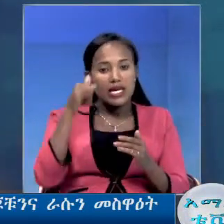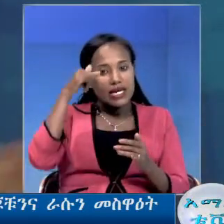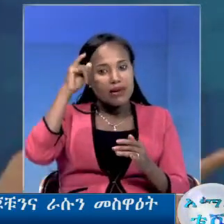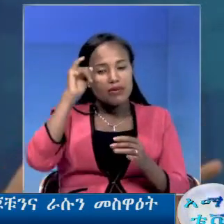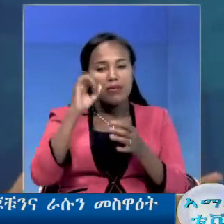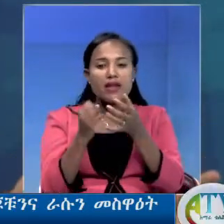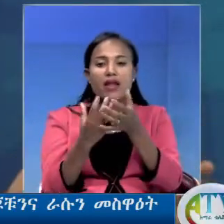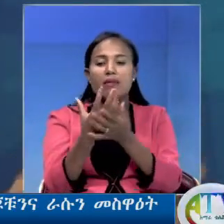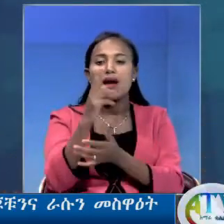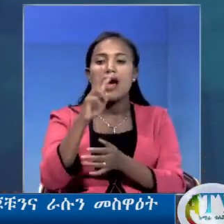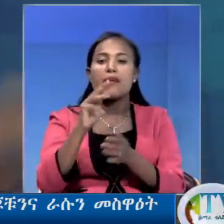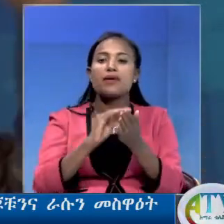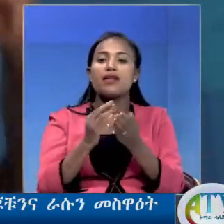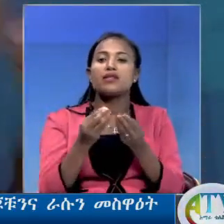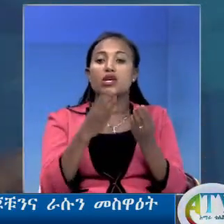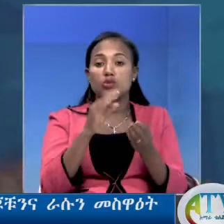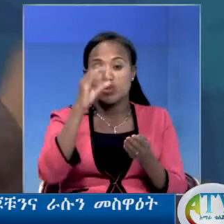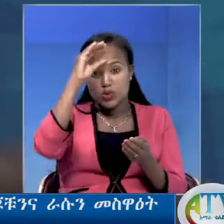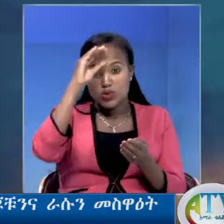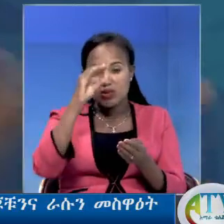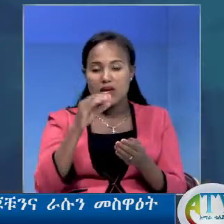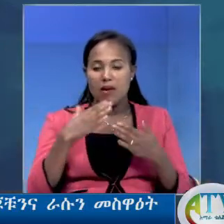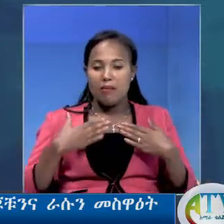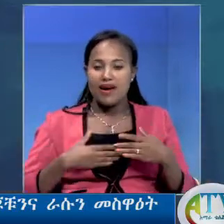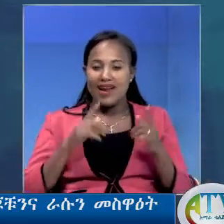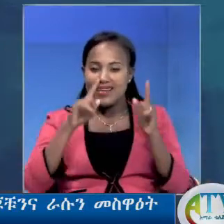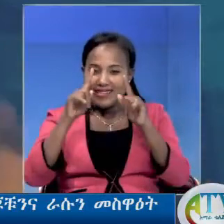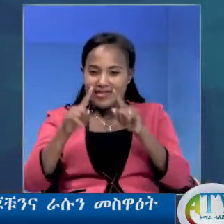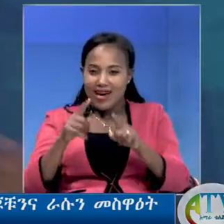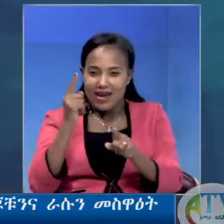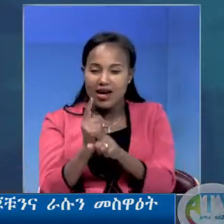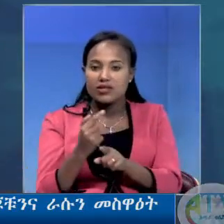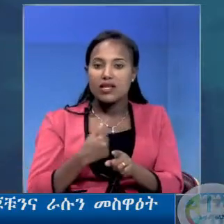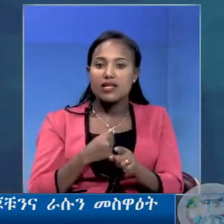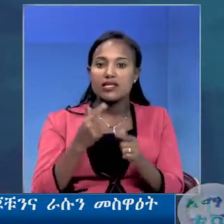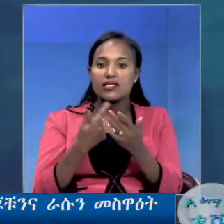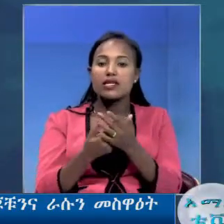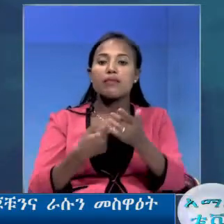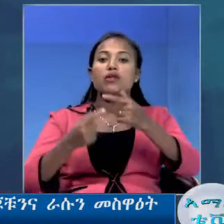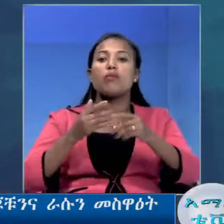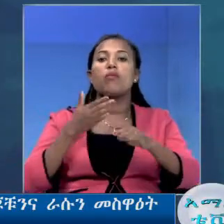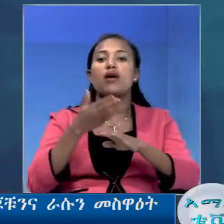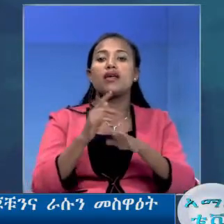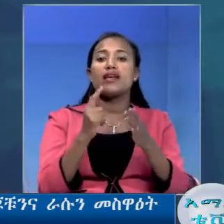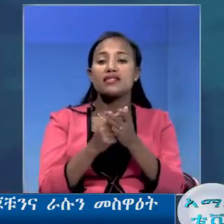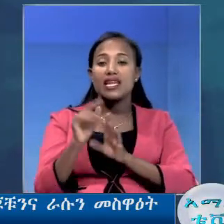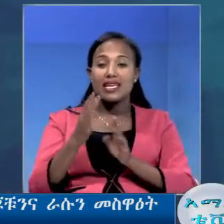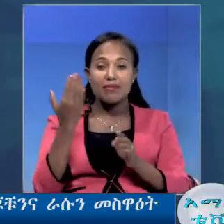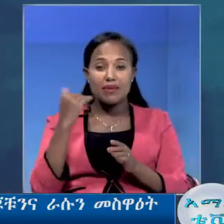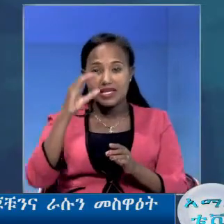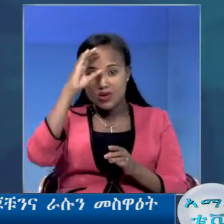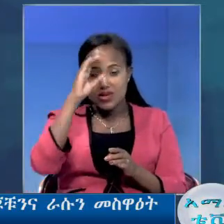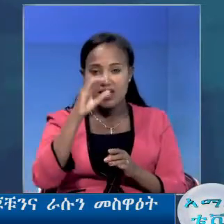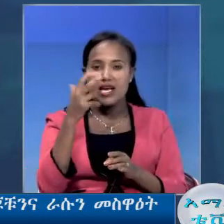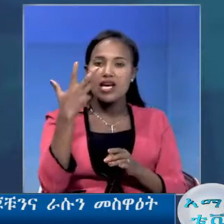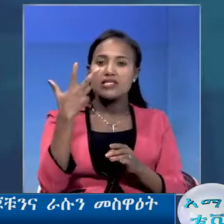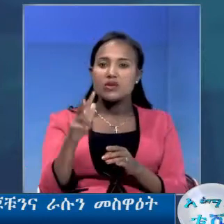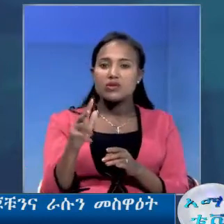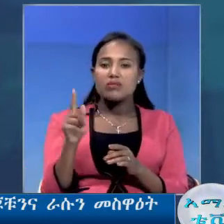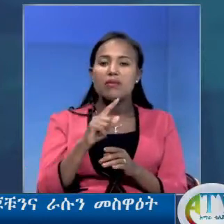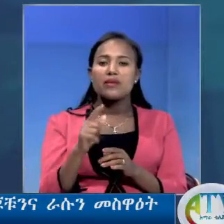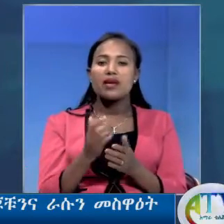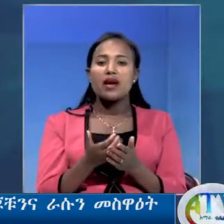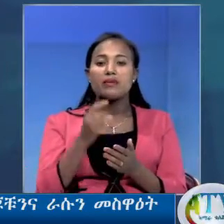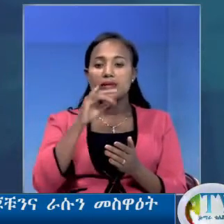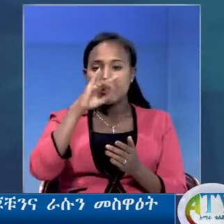ምናምን እያለ 20 ሚሊዮን የሰጣቸው ሰዎች በአካል ሂጅ አረጋግጫለሁ። እኔ እዚህ ከመጣው በኋላ ይህን ሲያደርግ የነበረ ሰውዬ 13ና የምናምን ዓመት